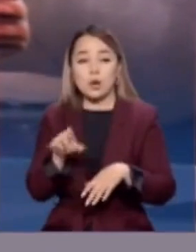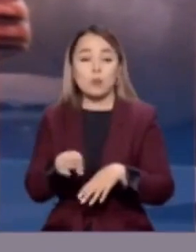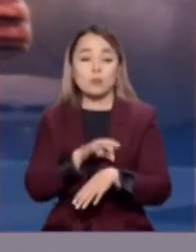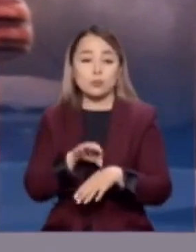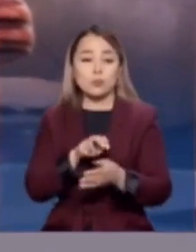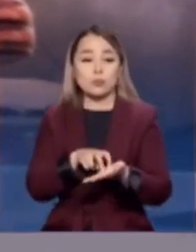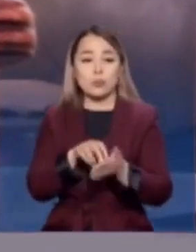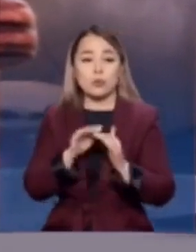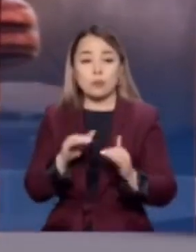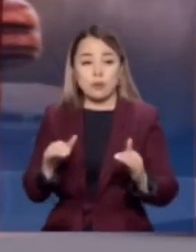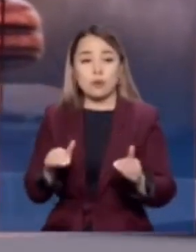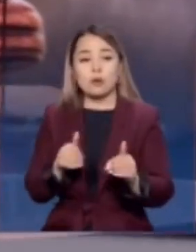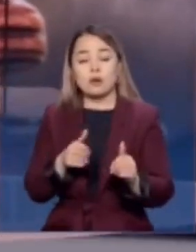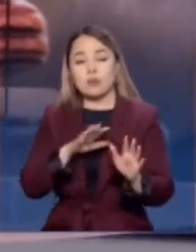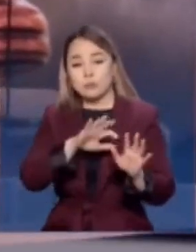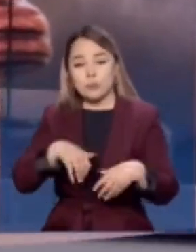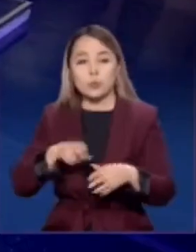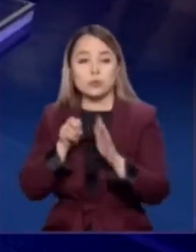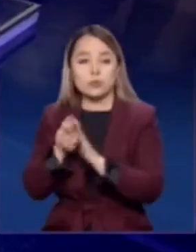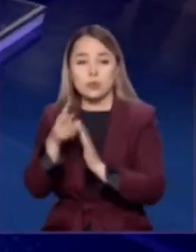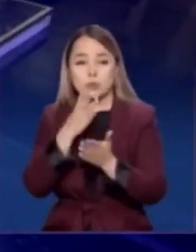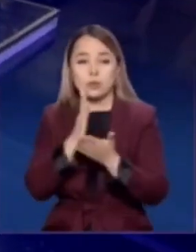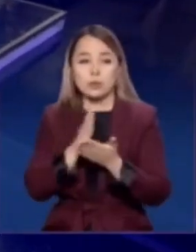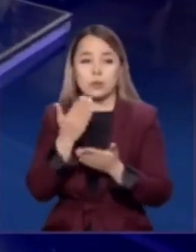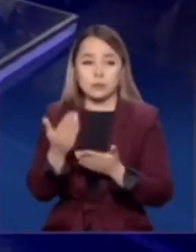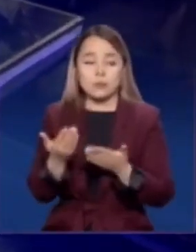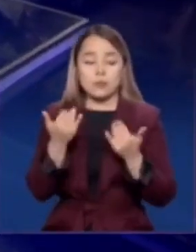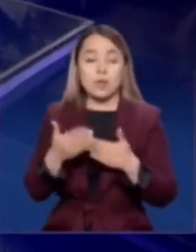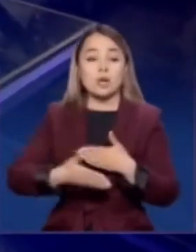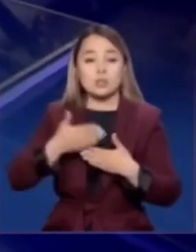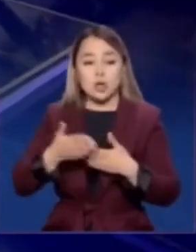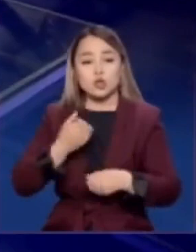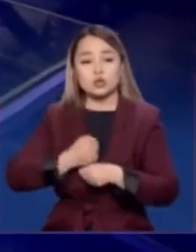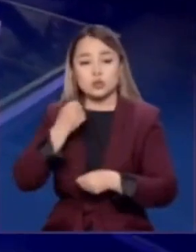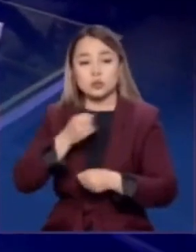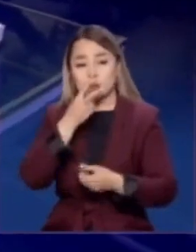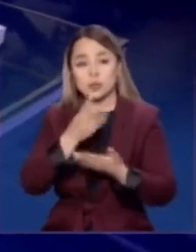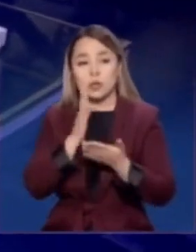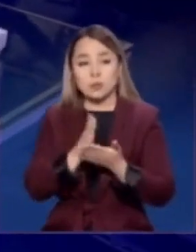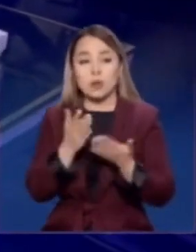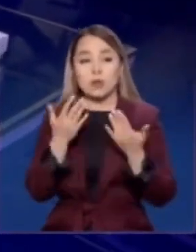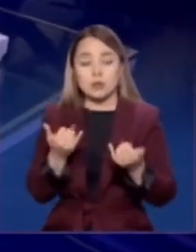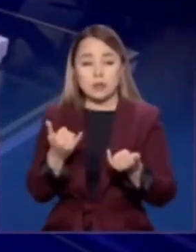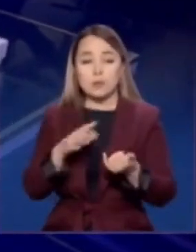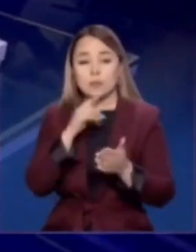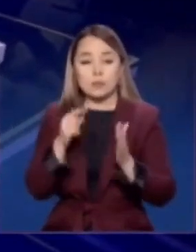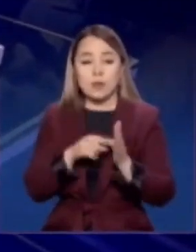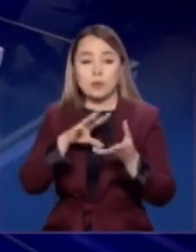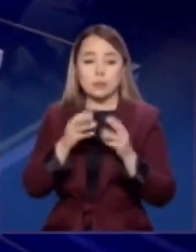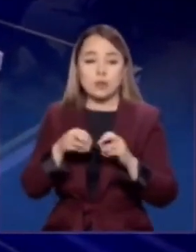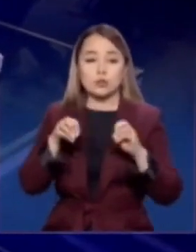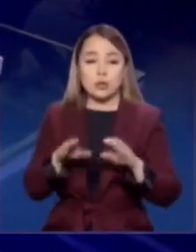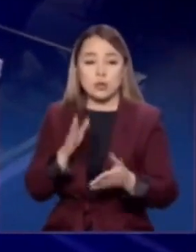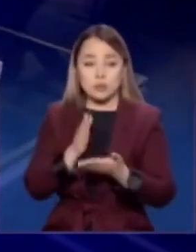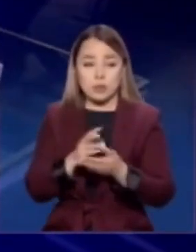қорқып, балаларын ертіп қашуға мәжбүр. Жаза осылай күшейтіліп жатыр. Бірақ бұл мәселені түбегейлі шеше ала